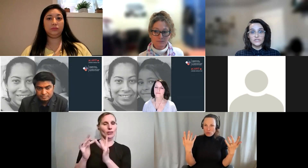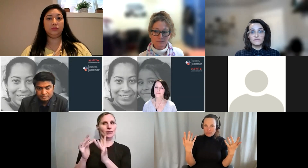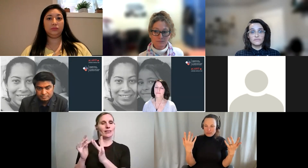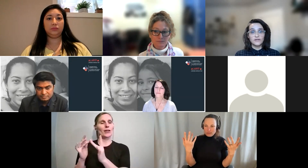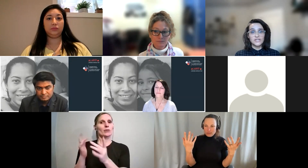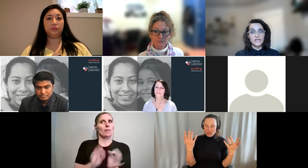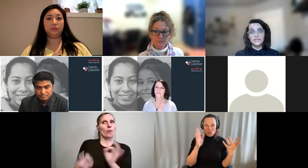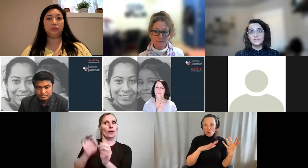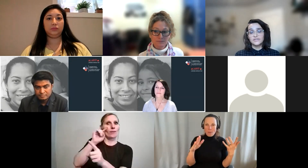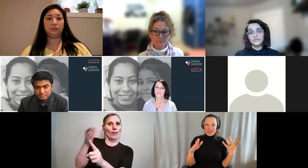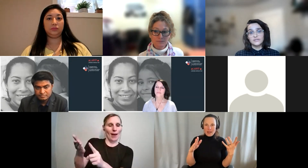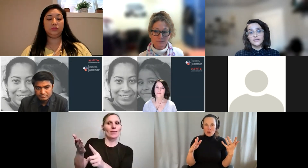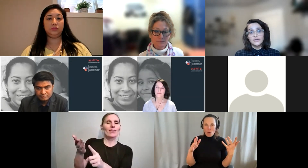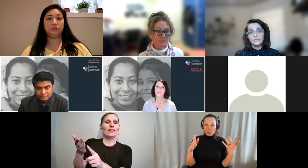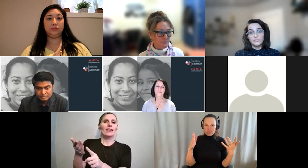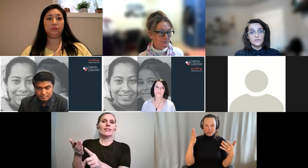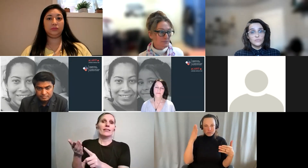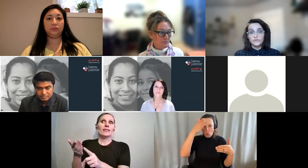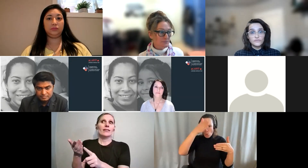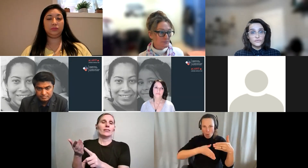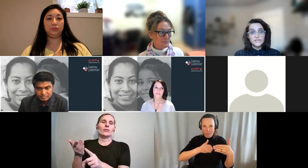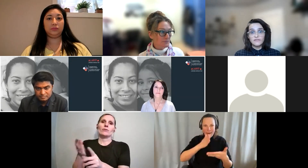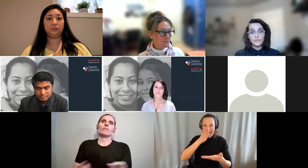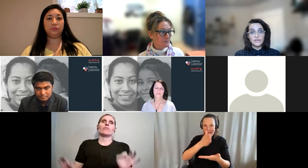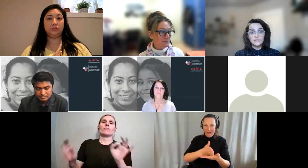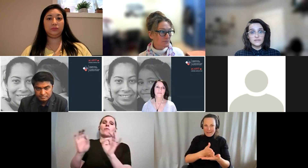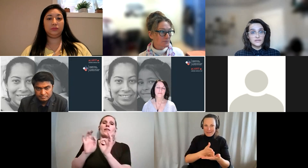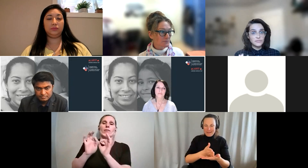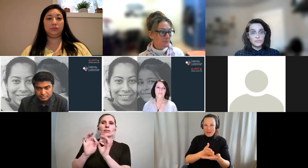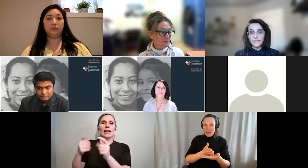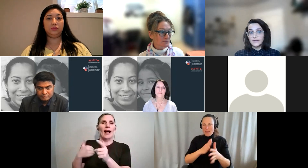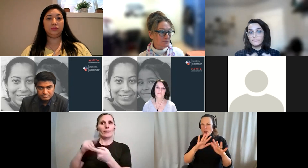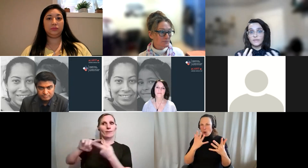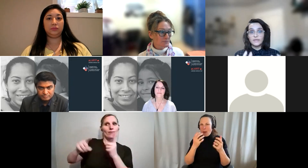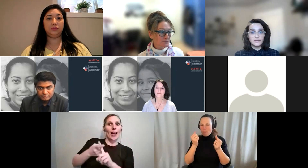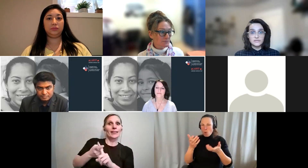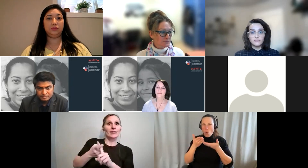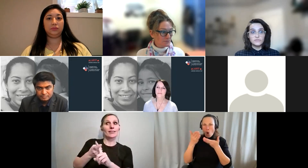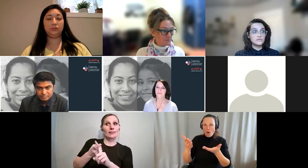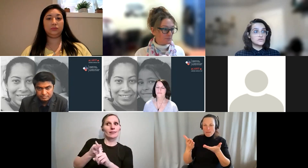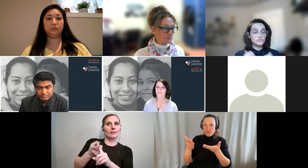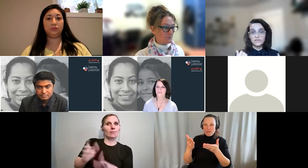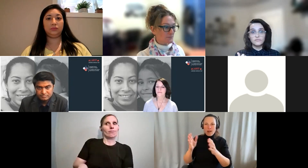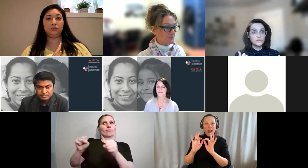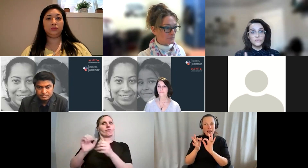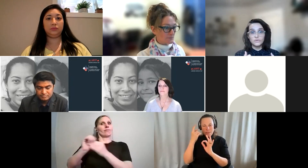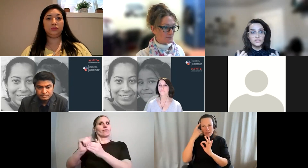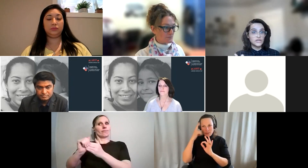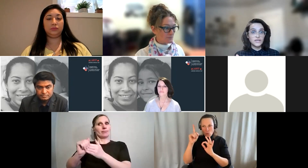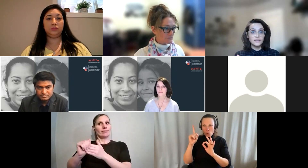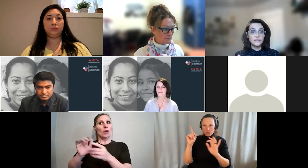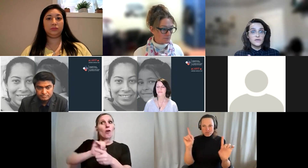connexion. Et donc, d'avoir cette interprétation, on veut pour les connexions sociales, d'avoir des homologues, d'avoir des pairs, des individus